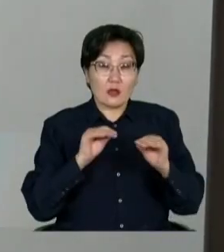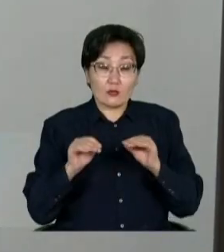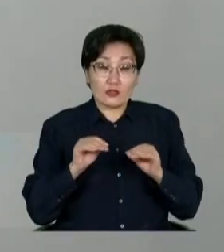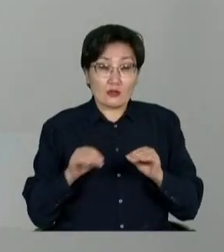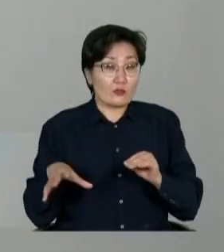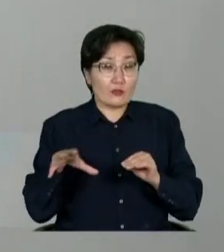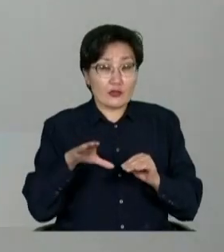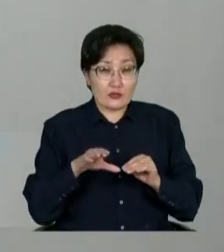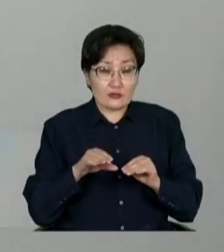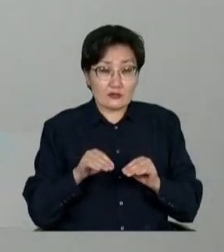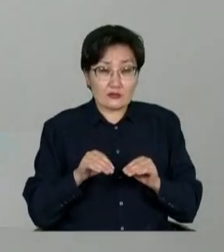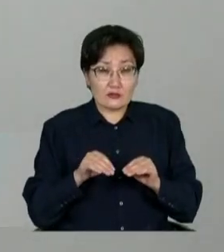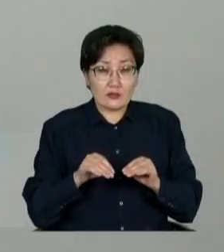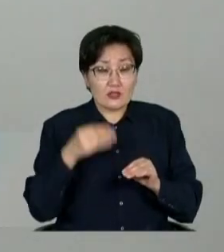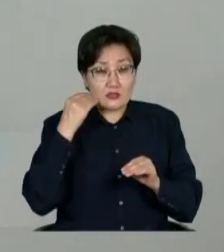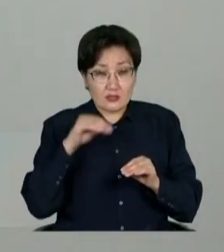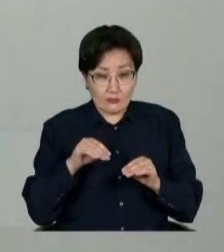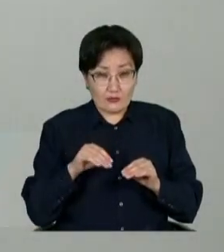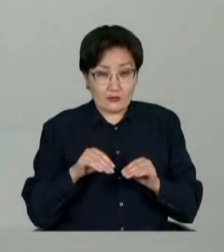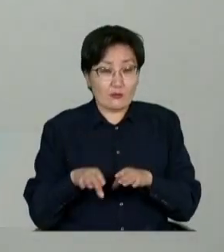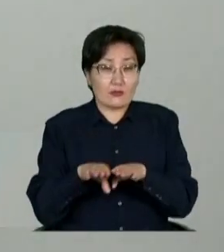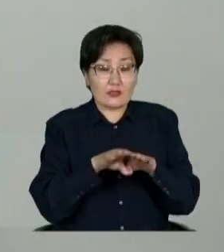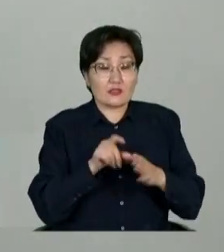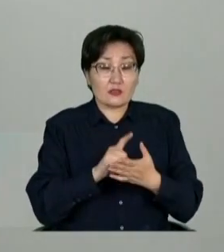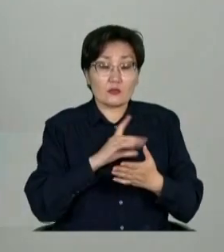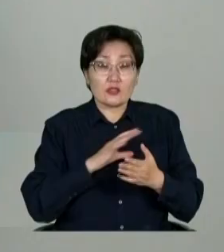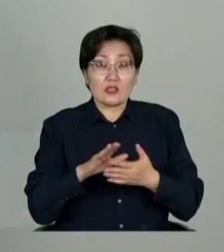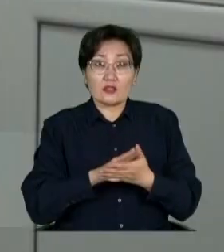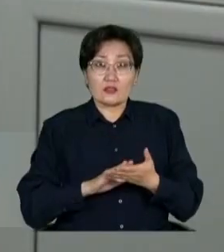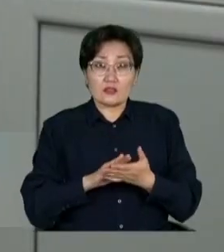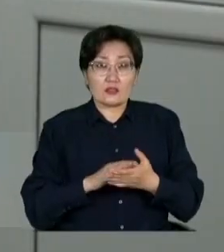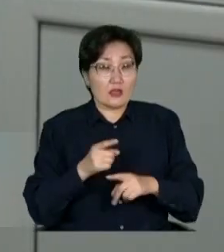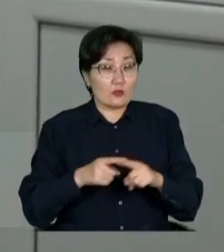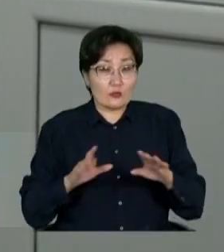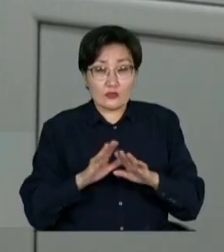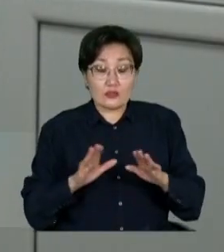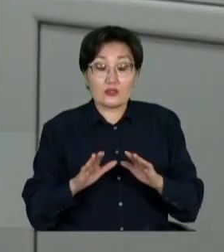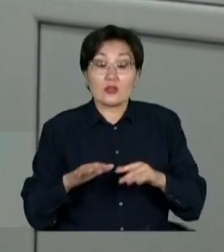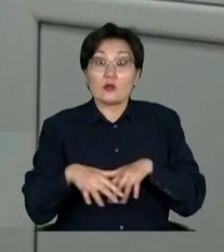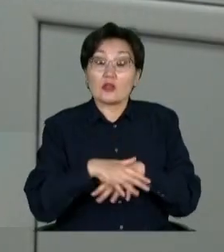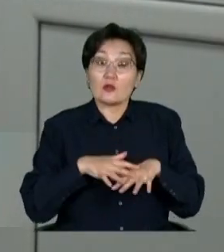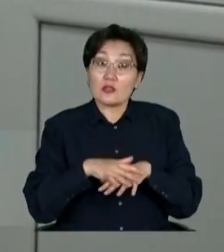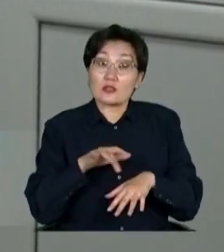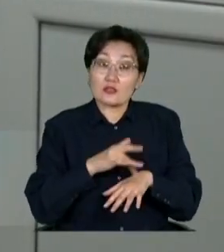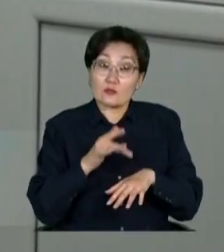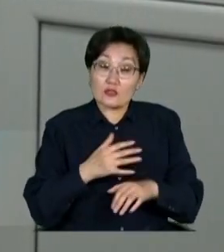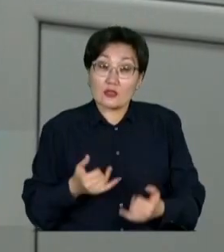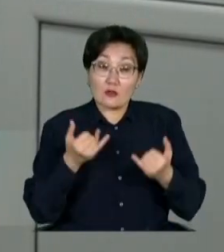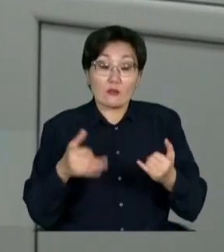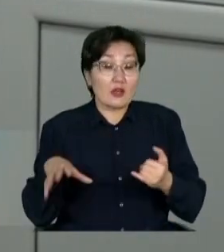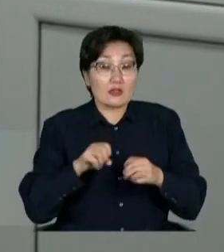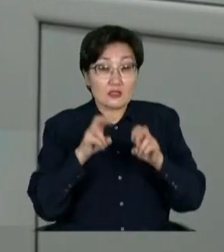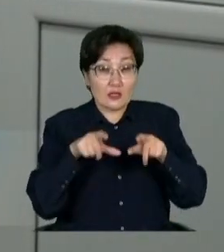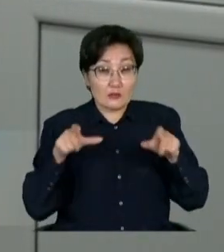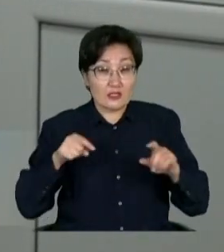басқасы бір сапа бірдей болу керек. Ешқандай бөлмейміз енді. Халыққа қызмет көрсететін барлық специалистар,